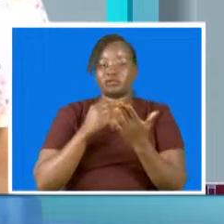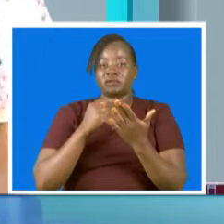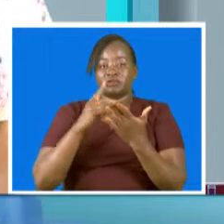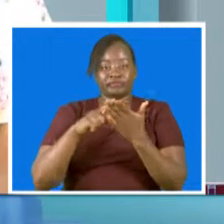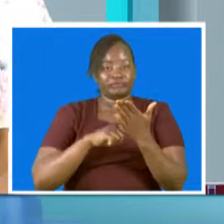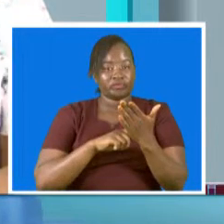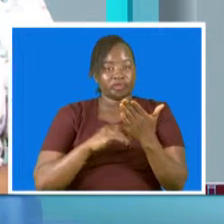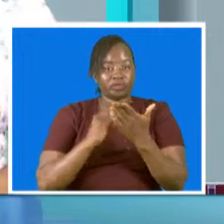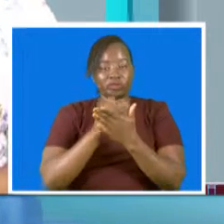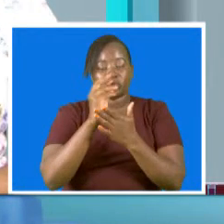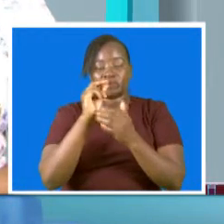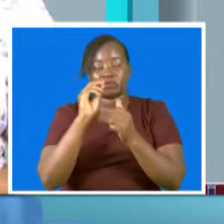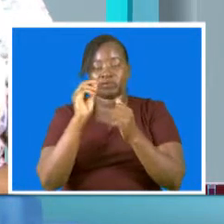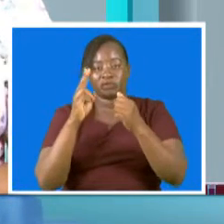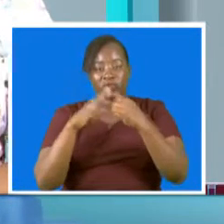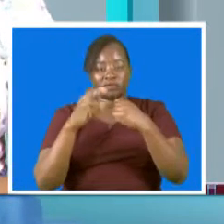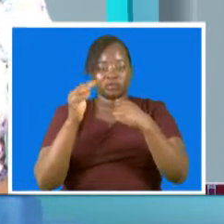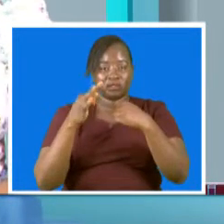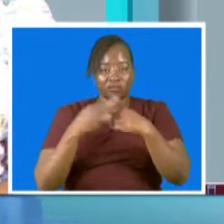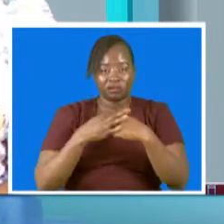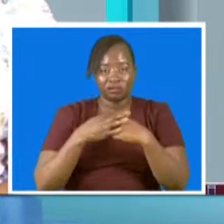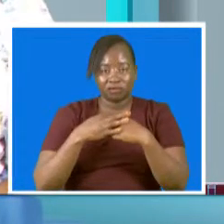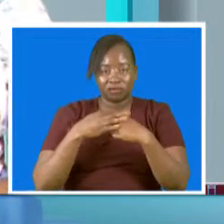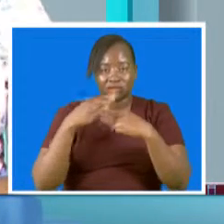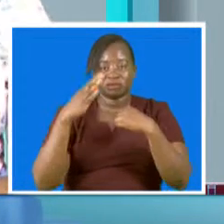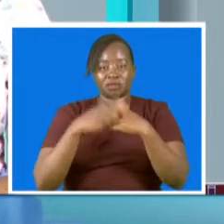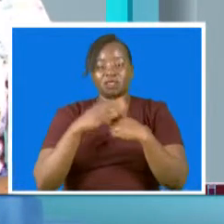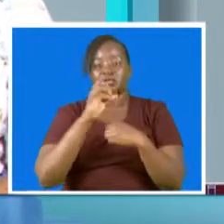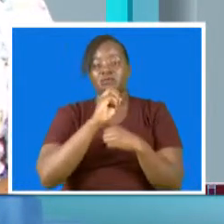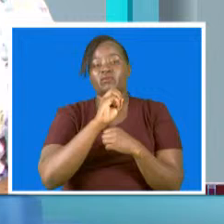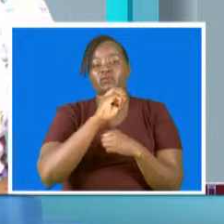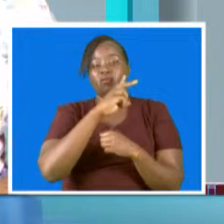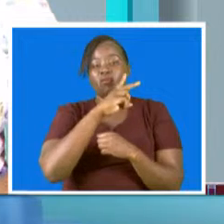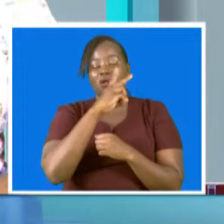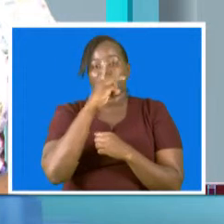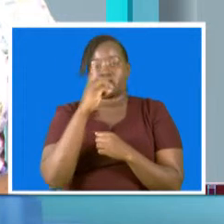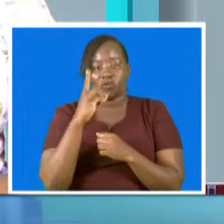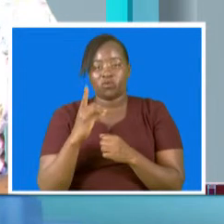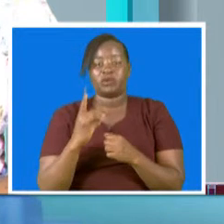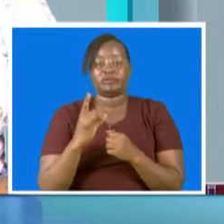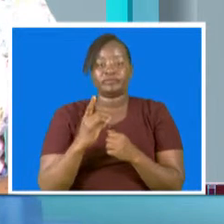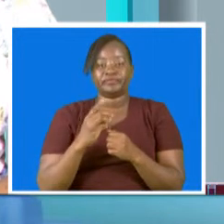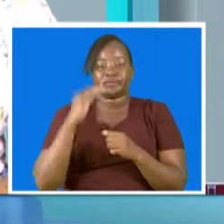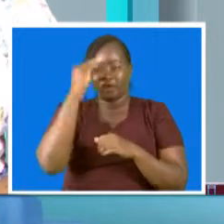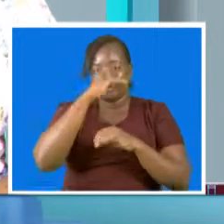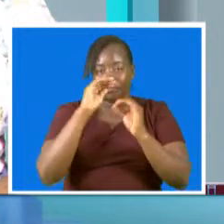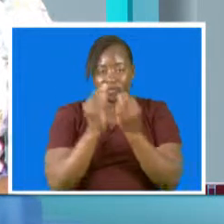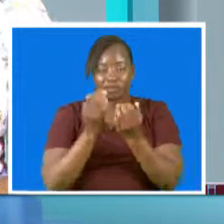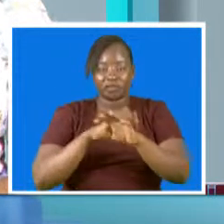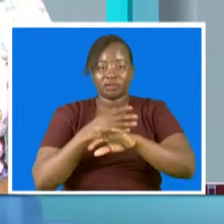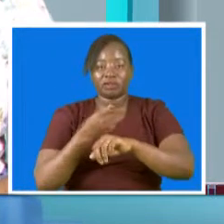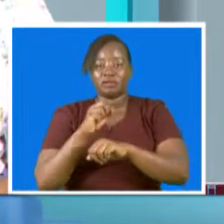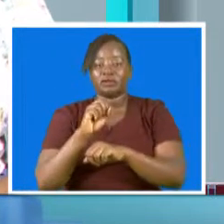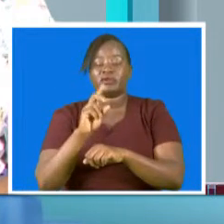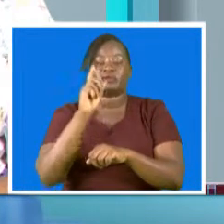na ive no tumire ndumiriri ngwe ko itukira gifugo mugwaja igire imwe inyanya kenda gifugo ithatu imwe imwe vini wa Facebook ninge